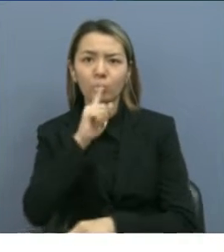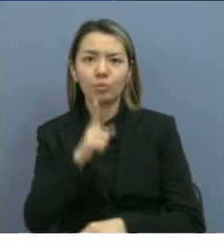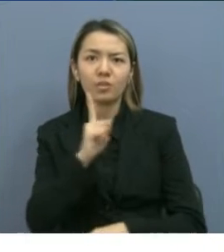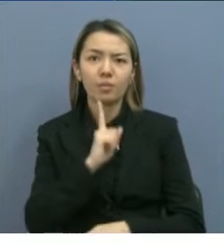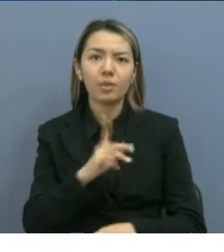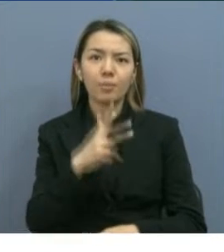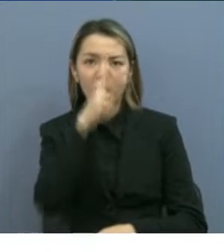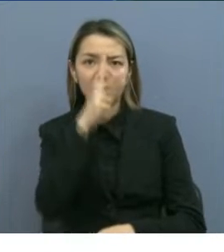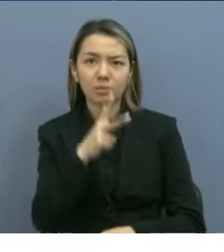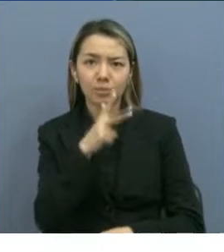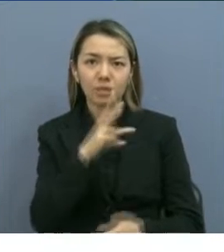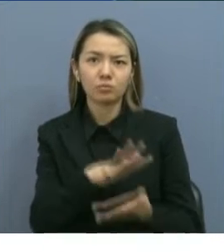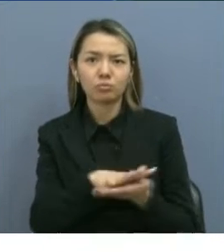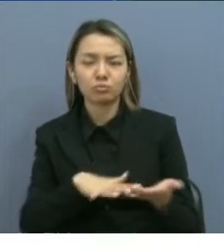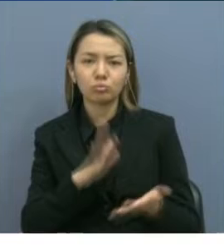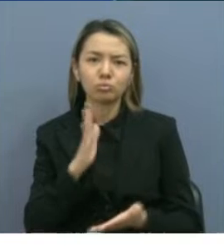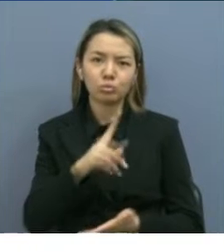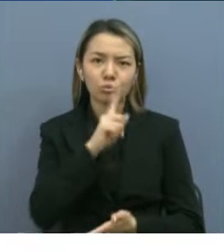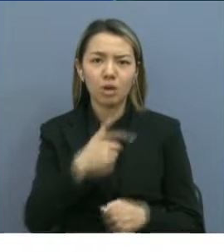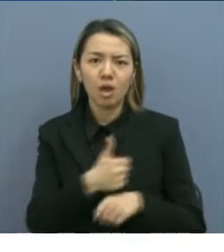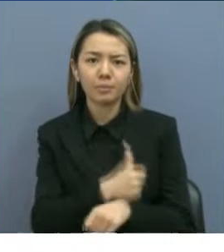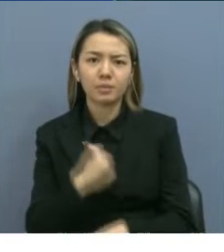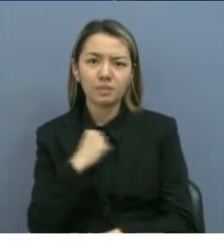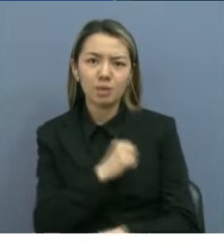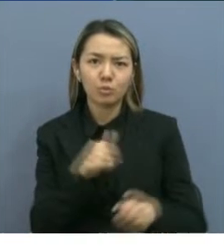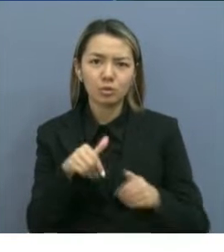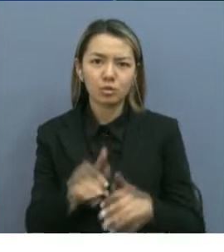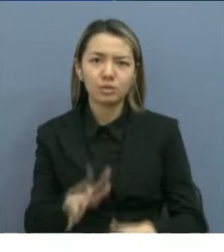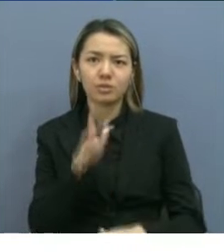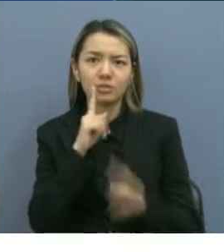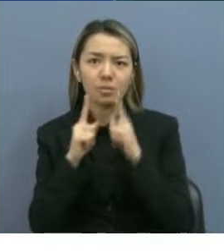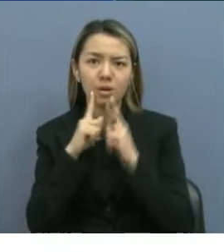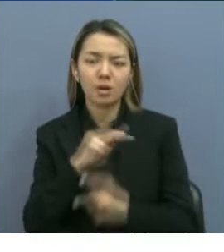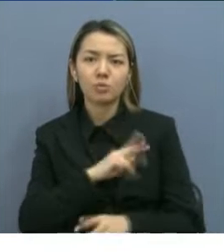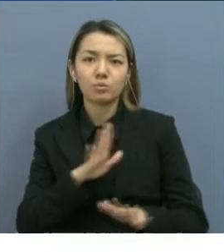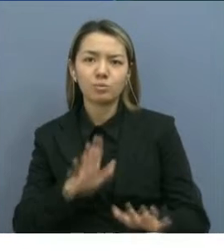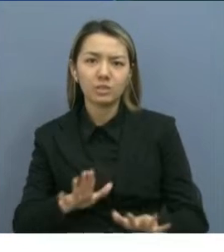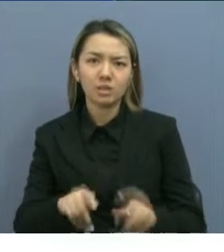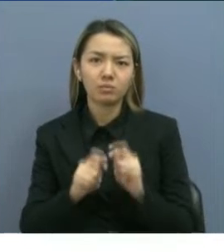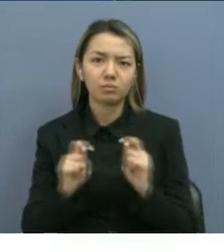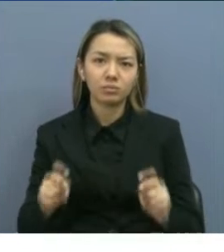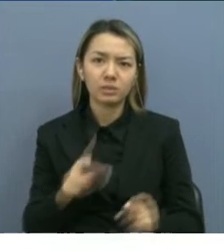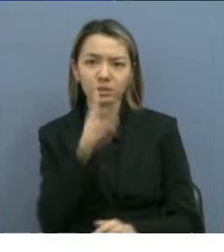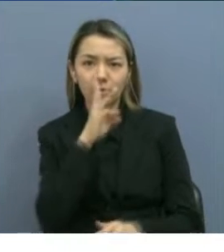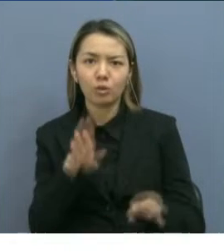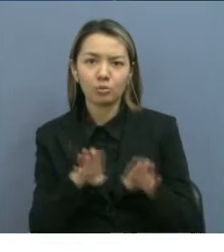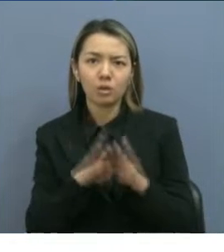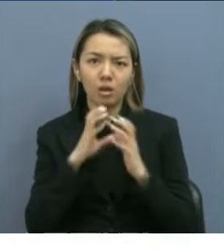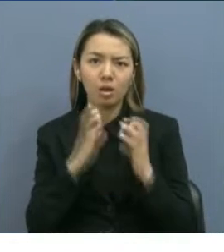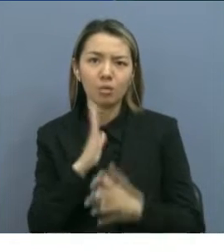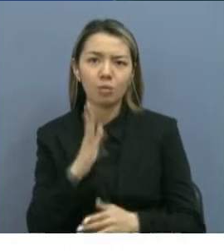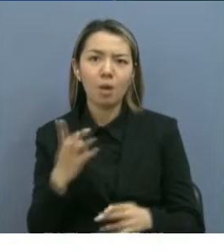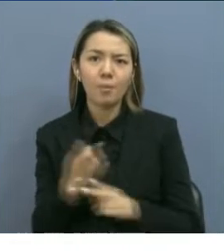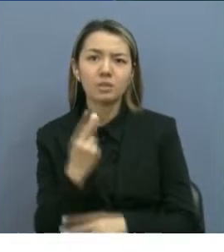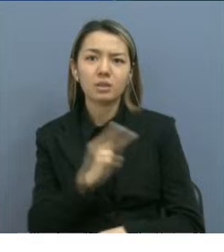Мерзімі әзірге 3 ай. Созу созбауын әкімдер шешет. Арнайы жиын кезінде жұмыс орнымен лауазымы және жалақысы сақталады. Ал